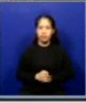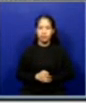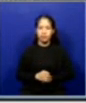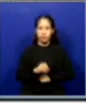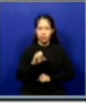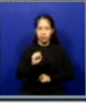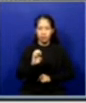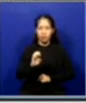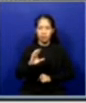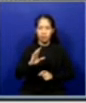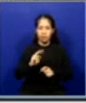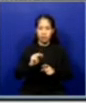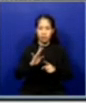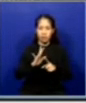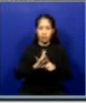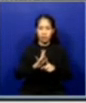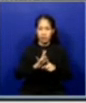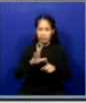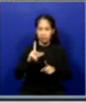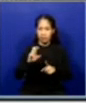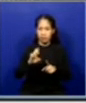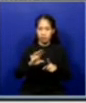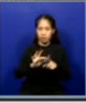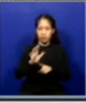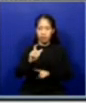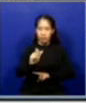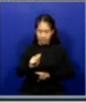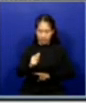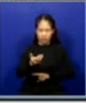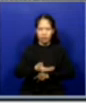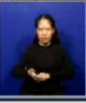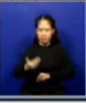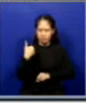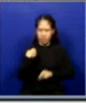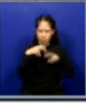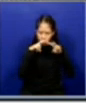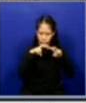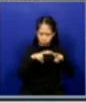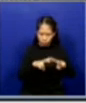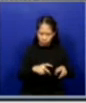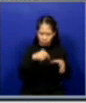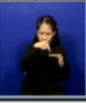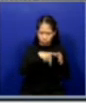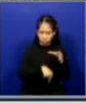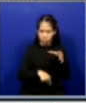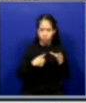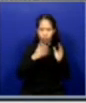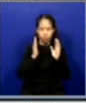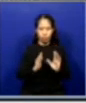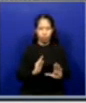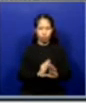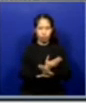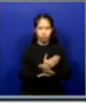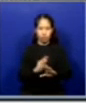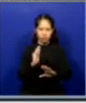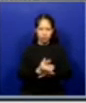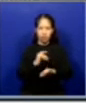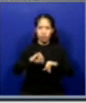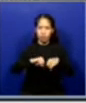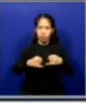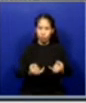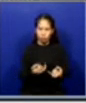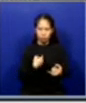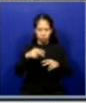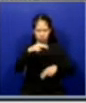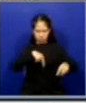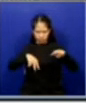อในพื้นที่ที่ออกมาวิเคราะห์ผู้ประกอบการผ่านเห็นความตั้ง